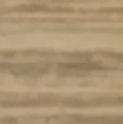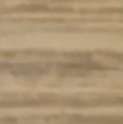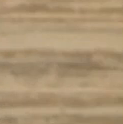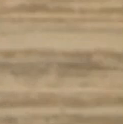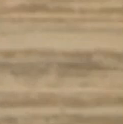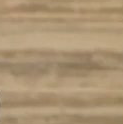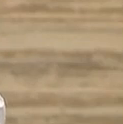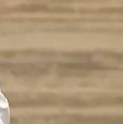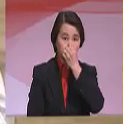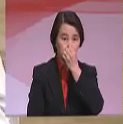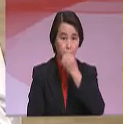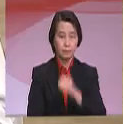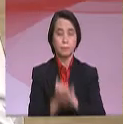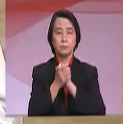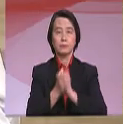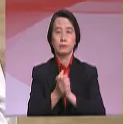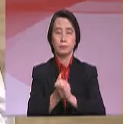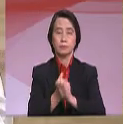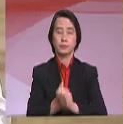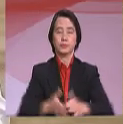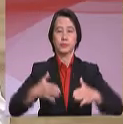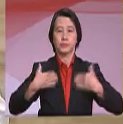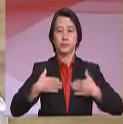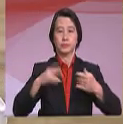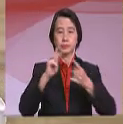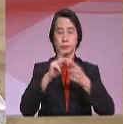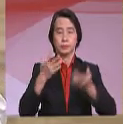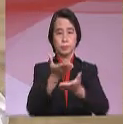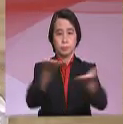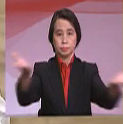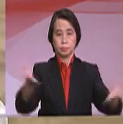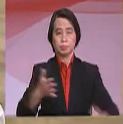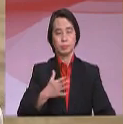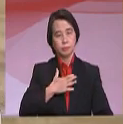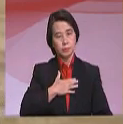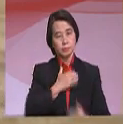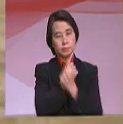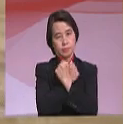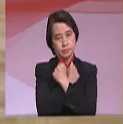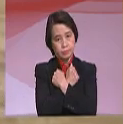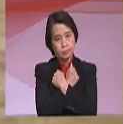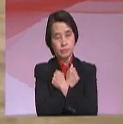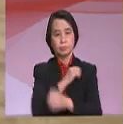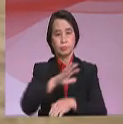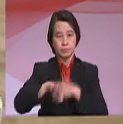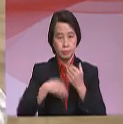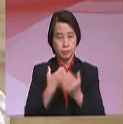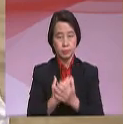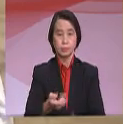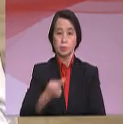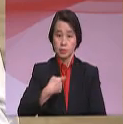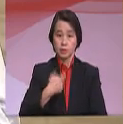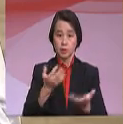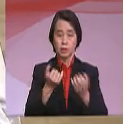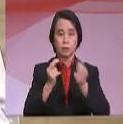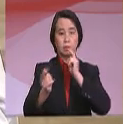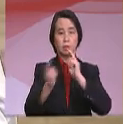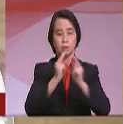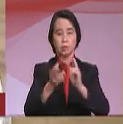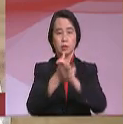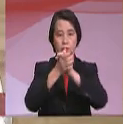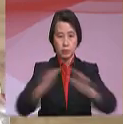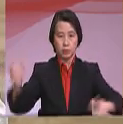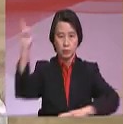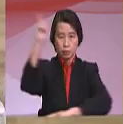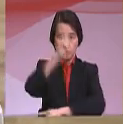Salam sejahtera kepada saudara dan saudari yang saya kasihi sekalian. Saya ingin mengucapkan selamat